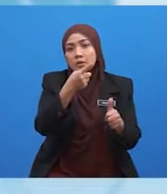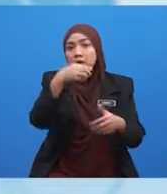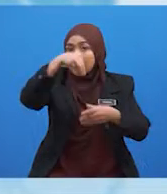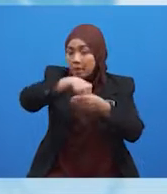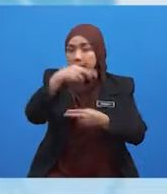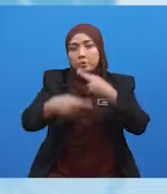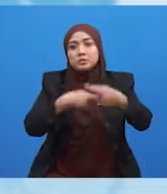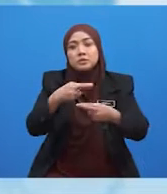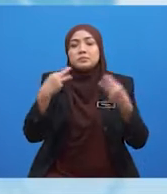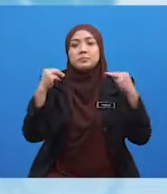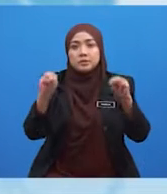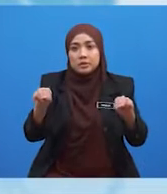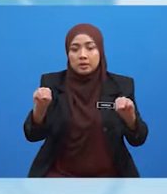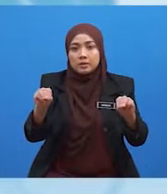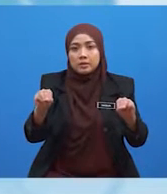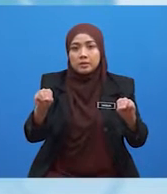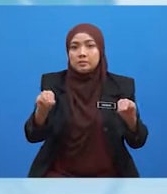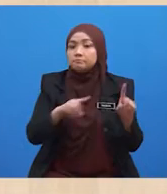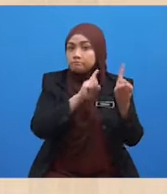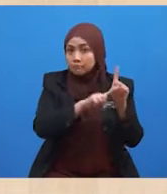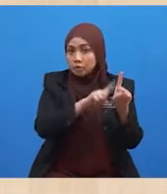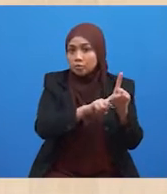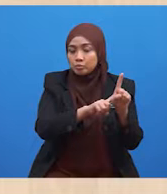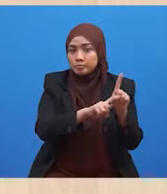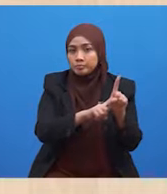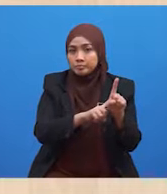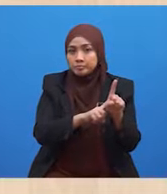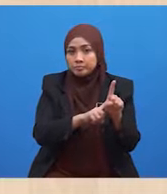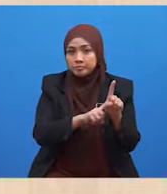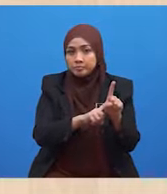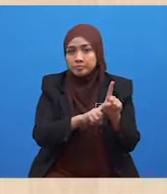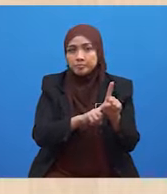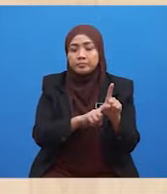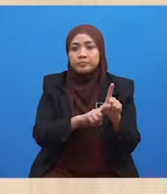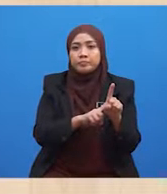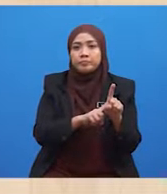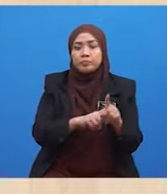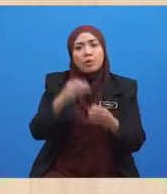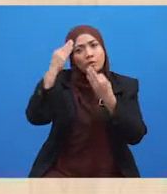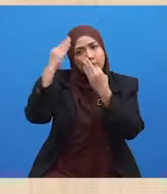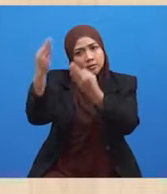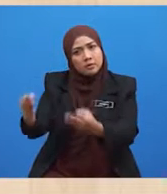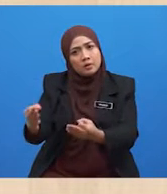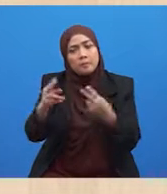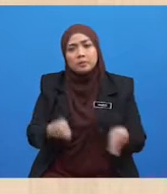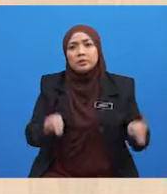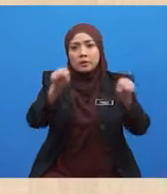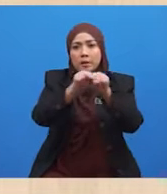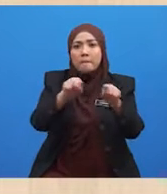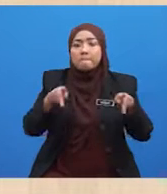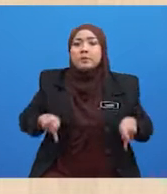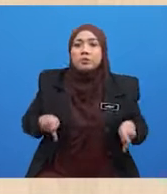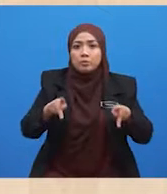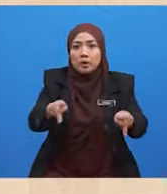proses pemasaran yaitu yang pertama Hai fakta menilai